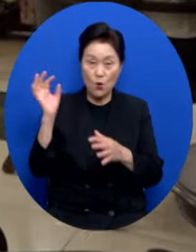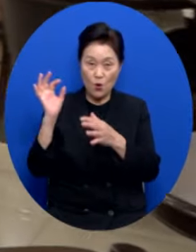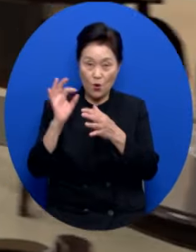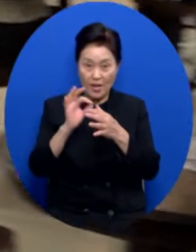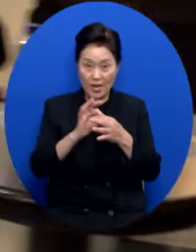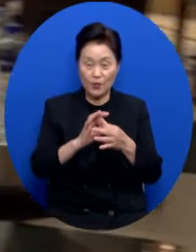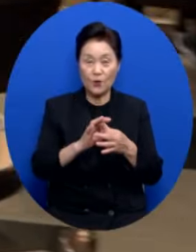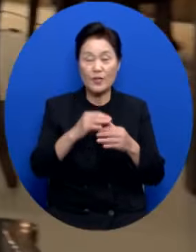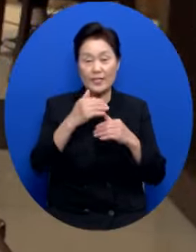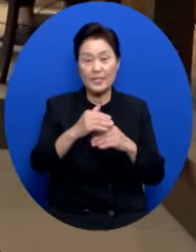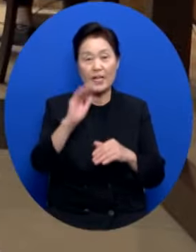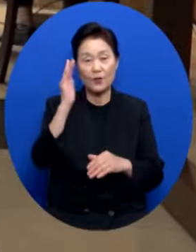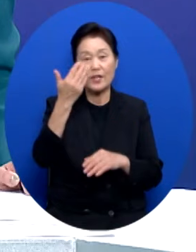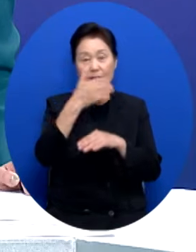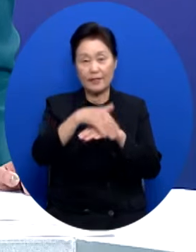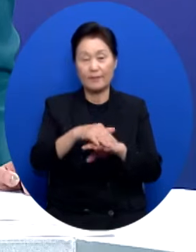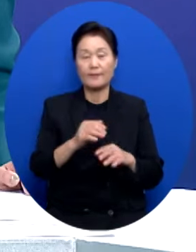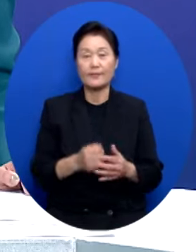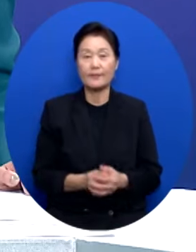예정입니다.